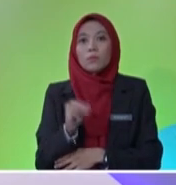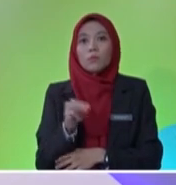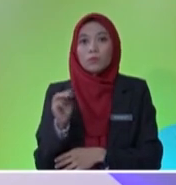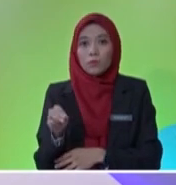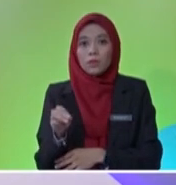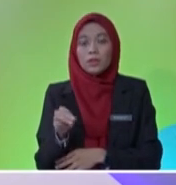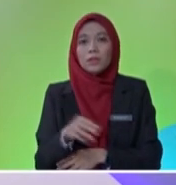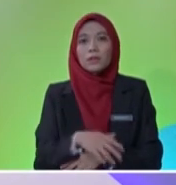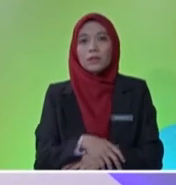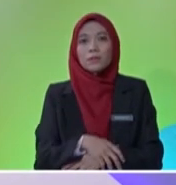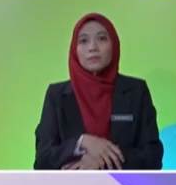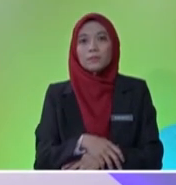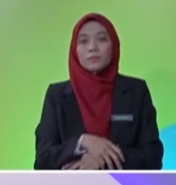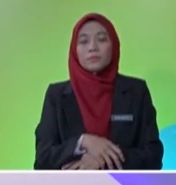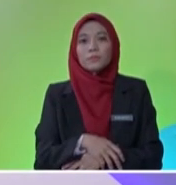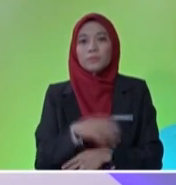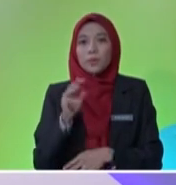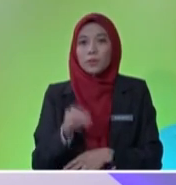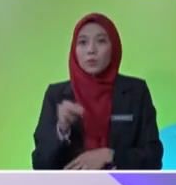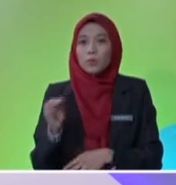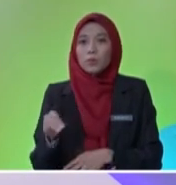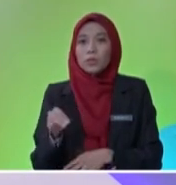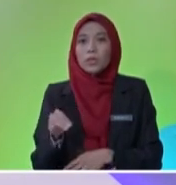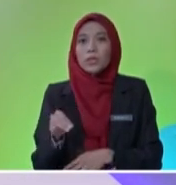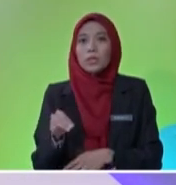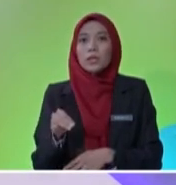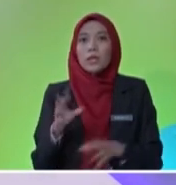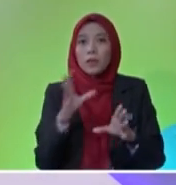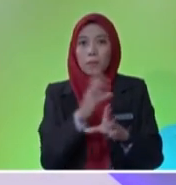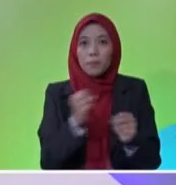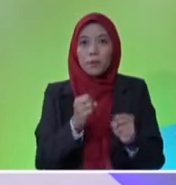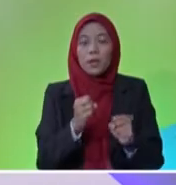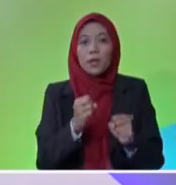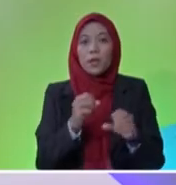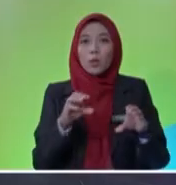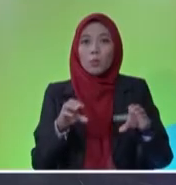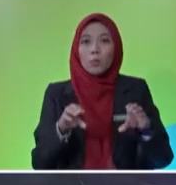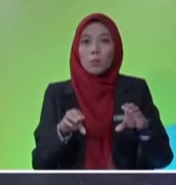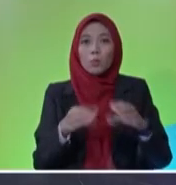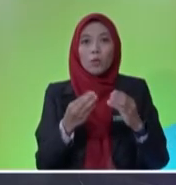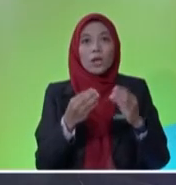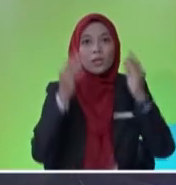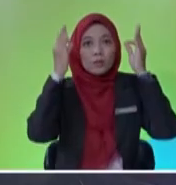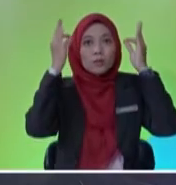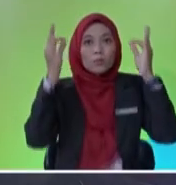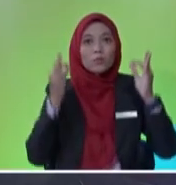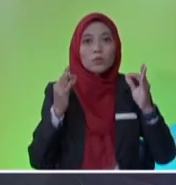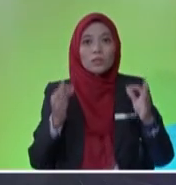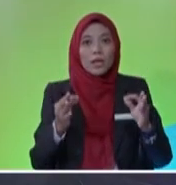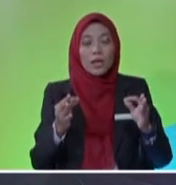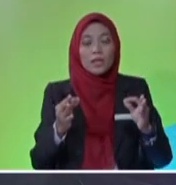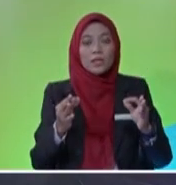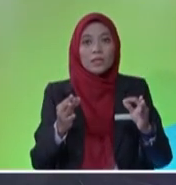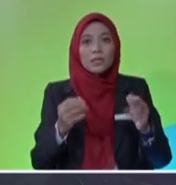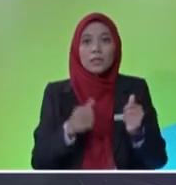berpandukan gak Bahan grafik murid-murid dapat membuat rumusan ameru membuat rumusan berdasarkan